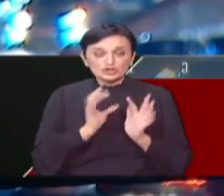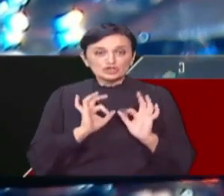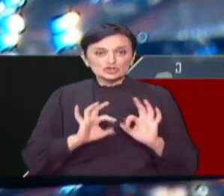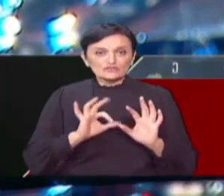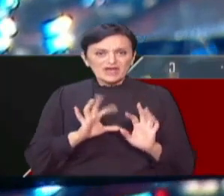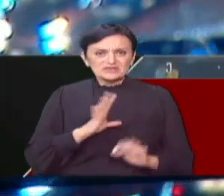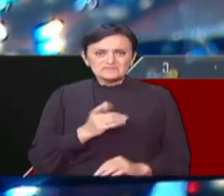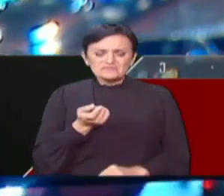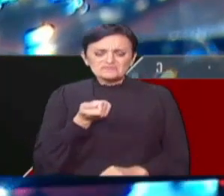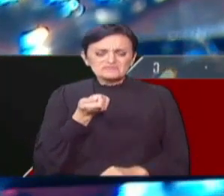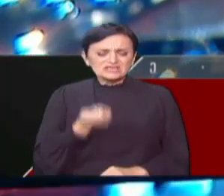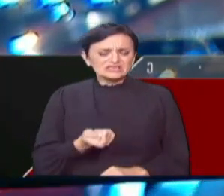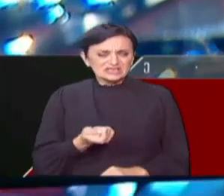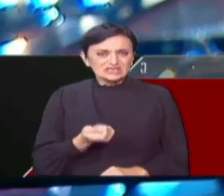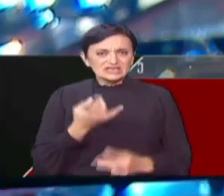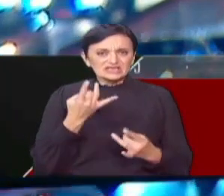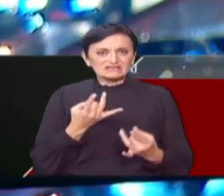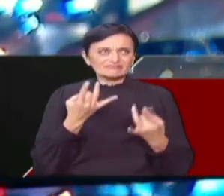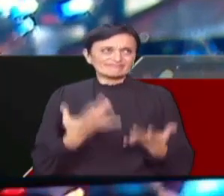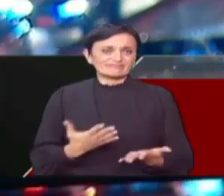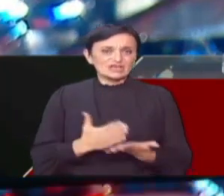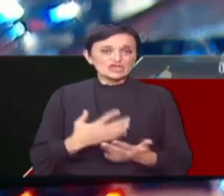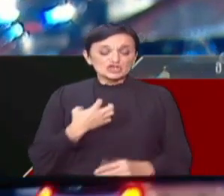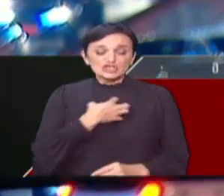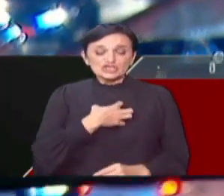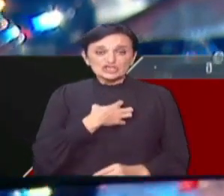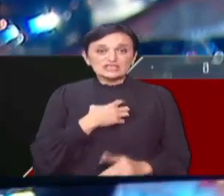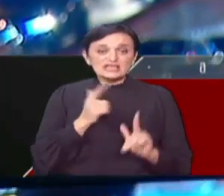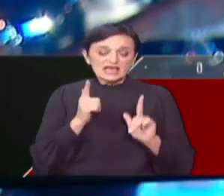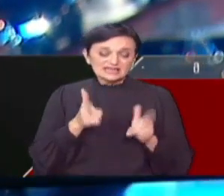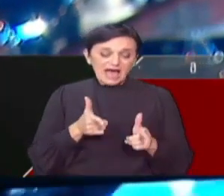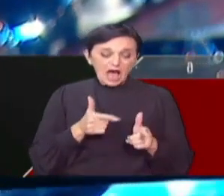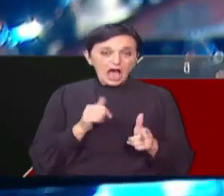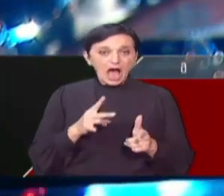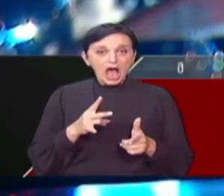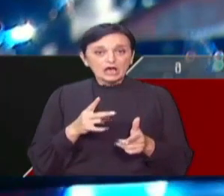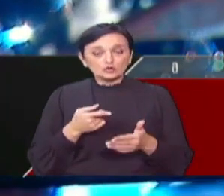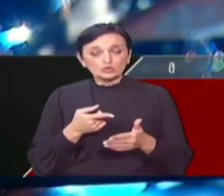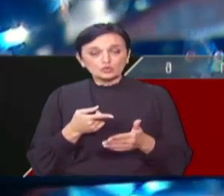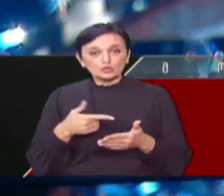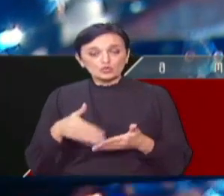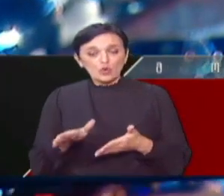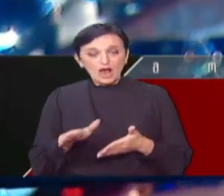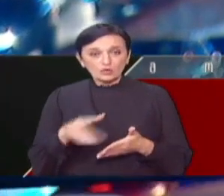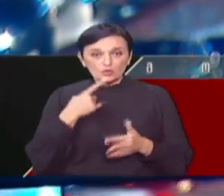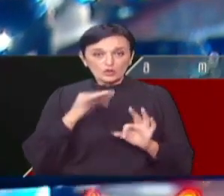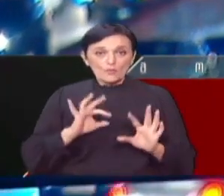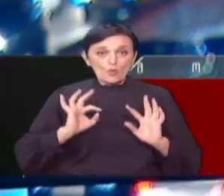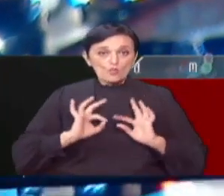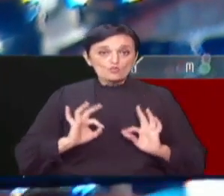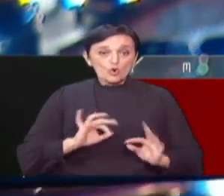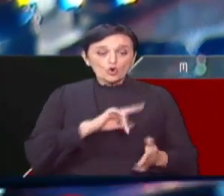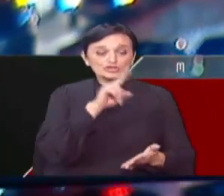საკმაოდ მწირია და ზედაპირული ძირითადად თანხმობას ან უარყოფას გამოხატავს